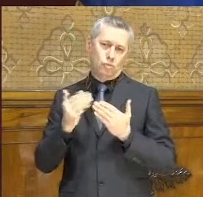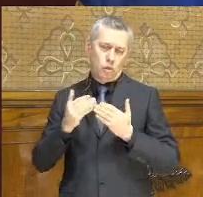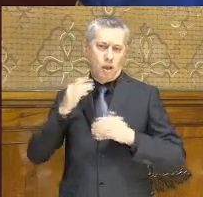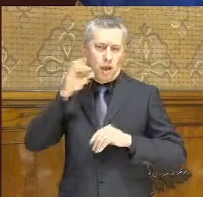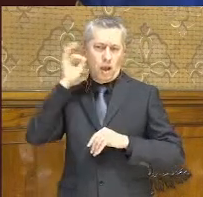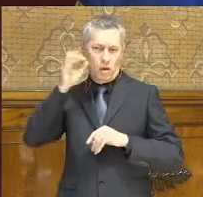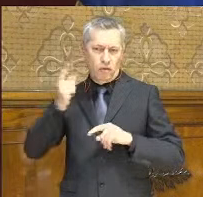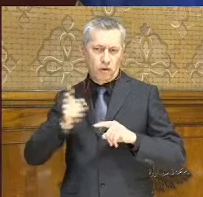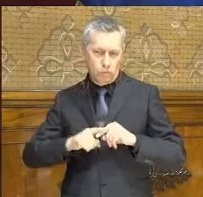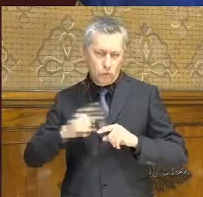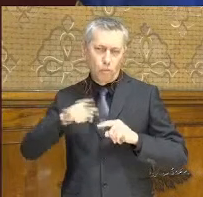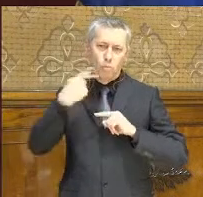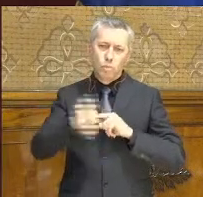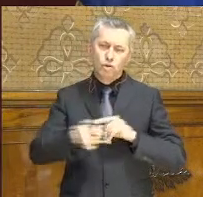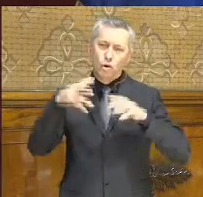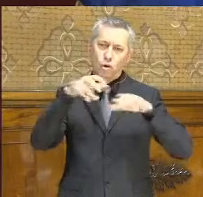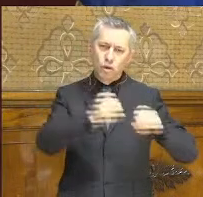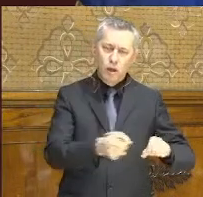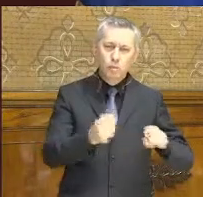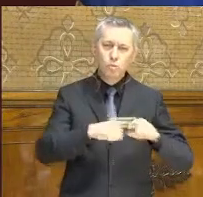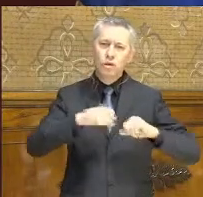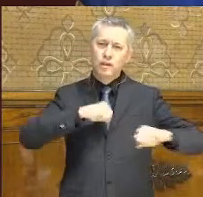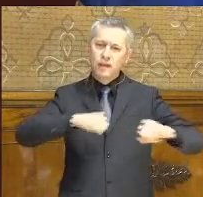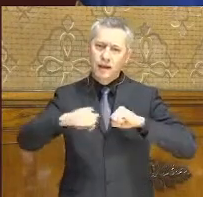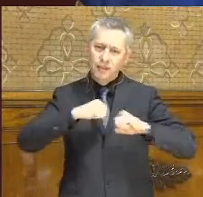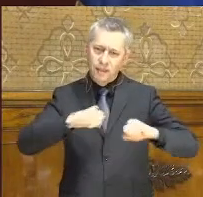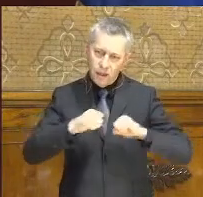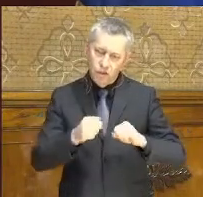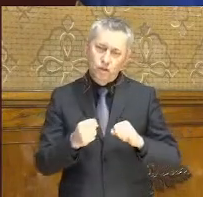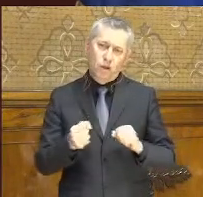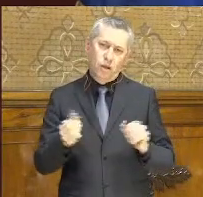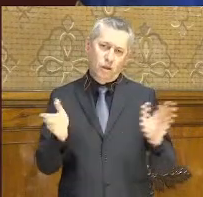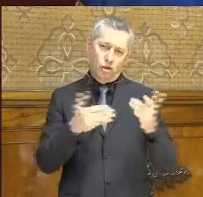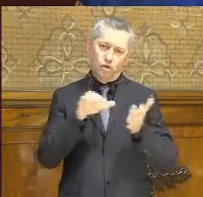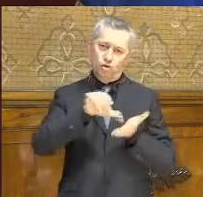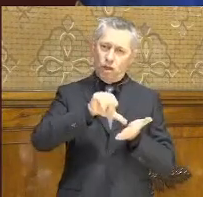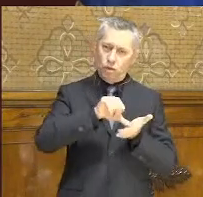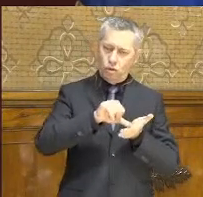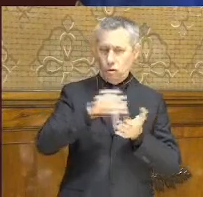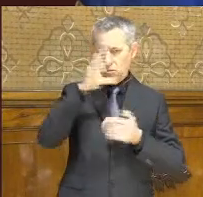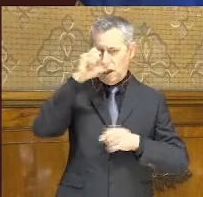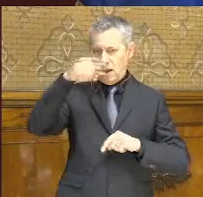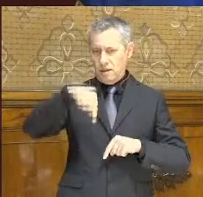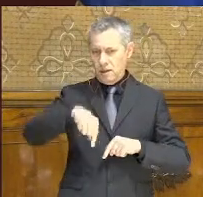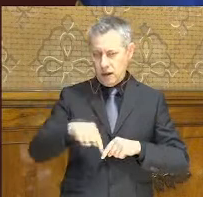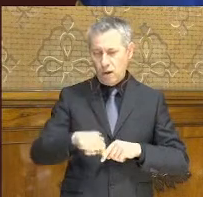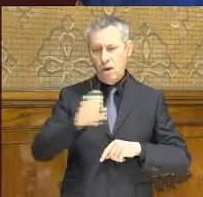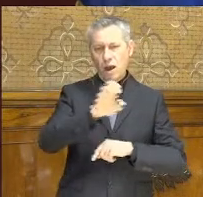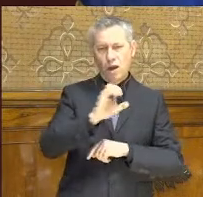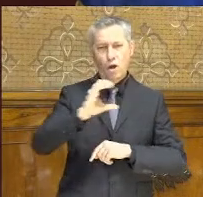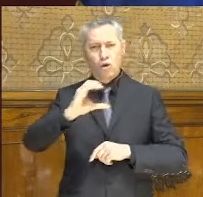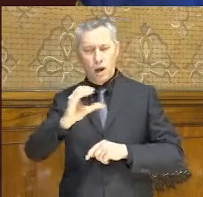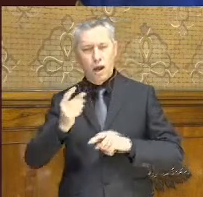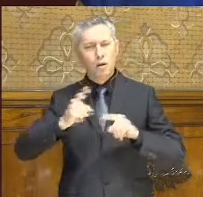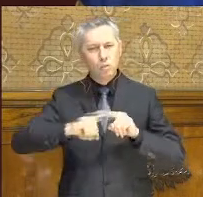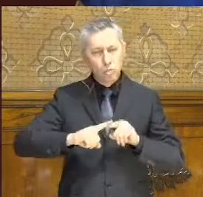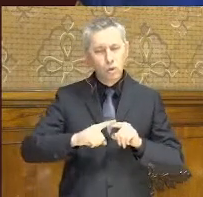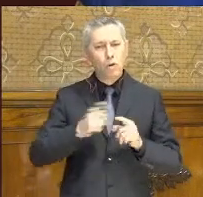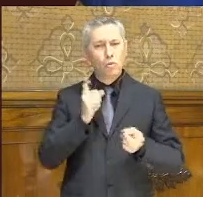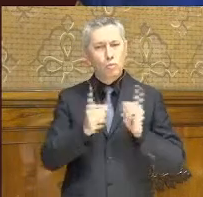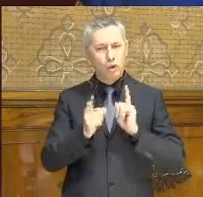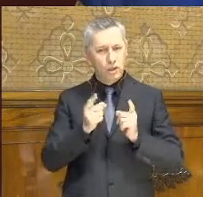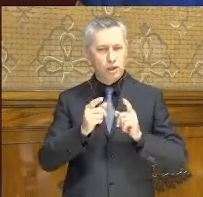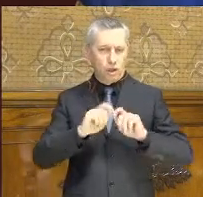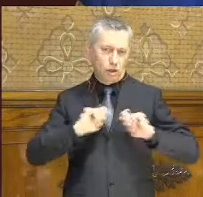e di genere e direttrice del Centro di Ateneo Elena Cornaro per i saperi e le culture, le politiche di genere, presenterà tra